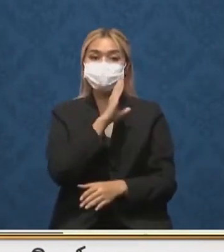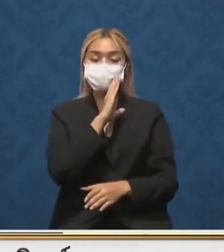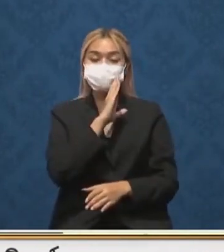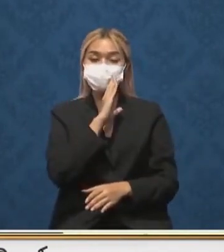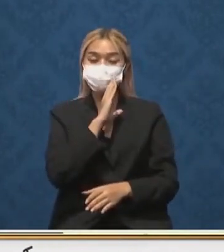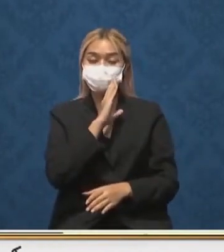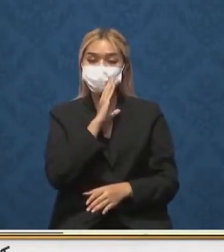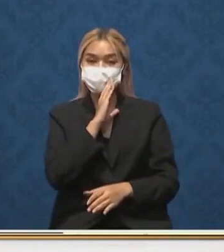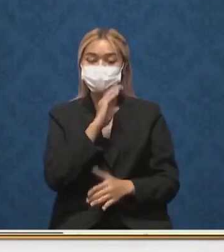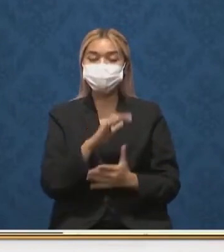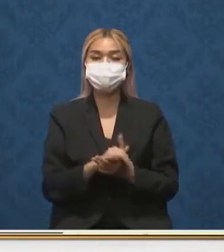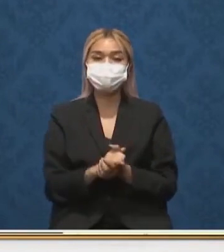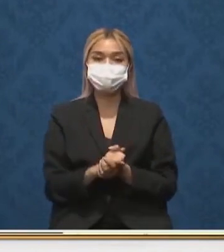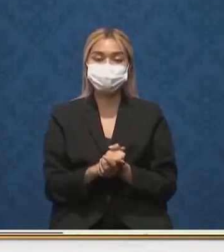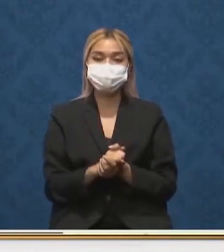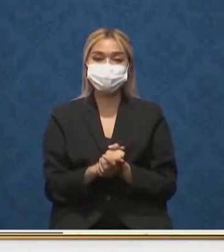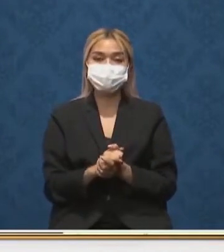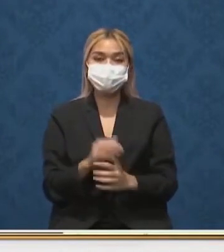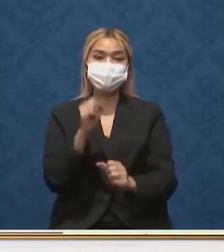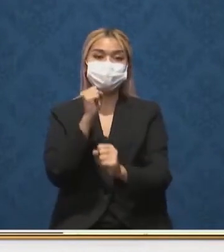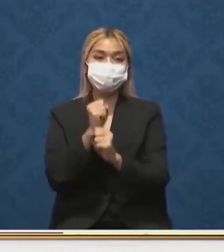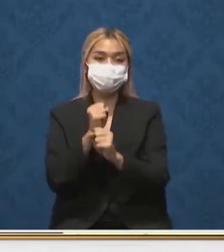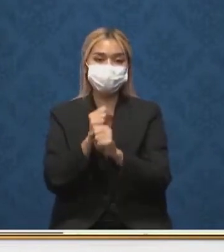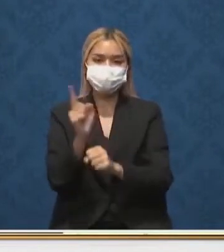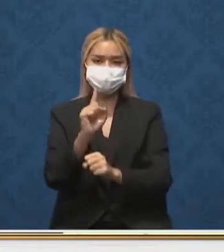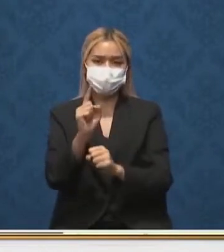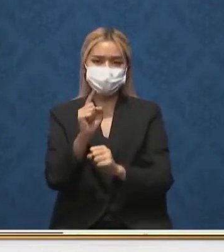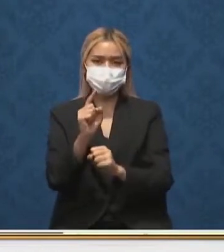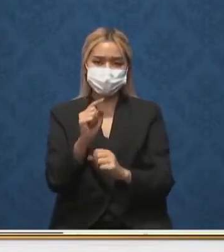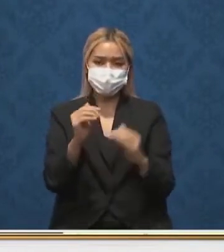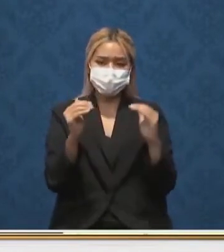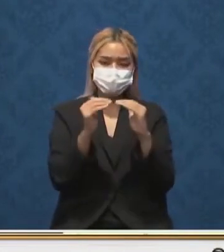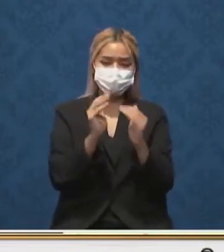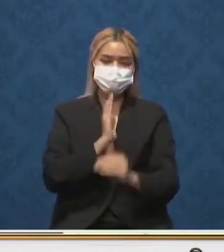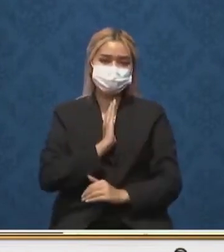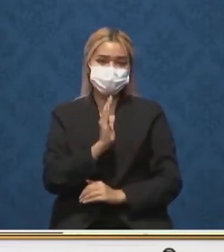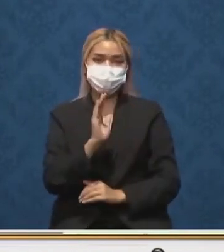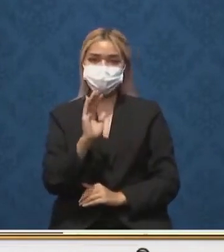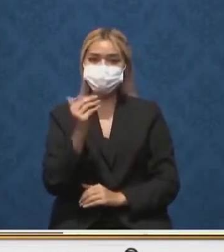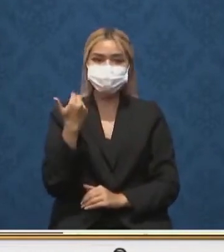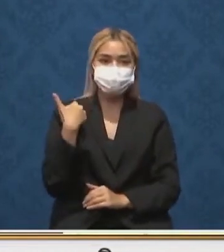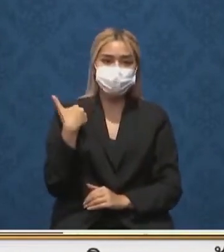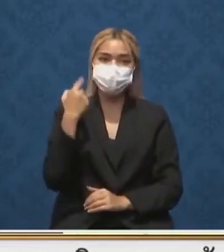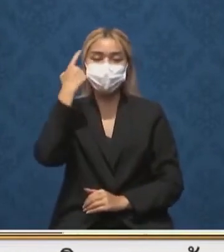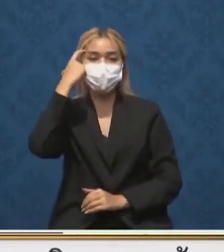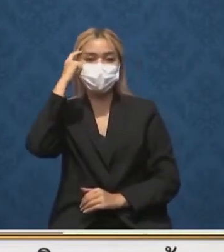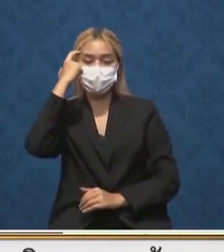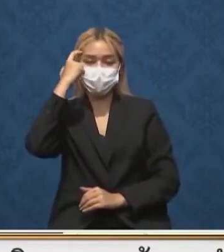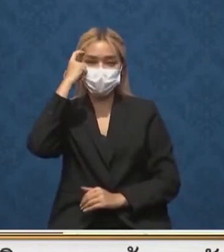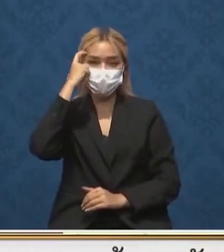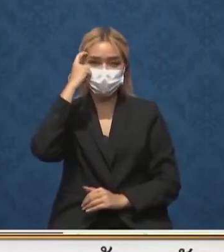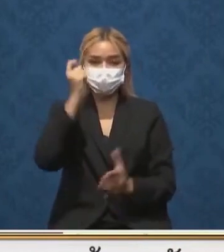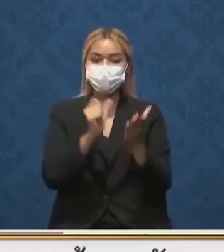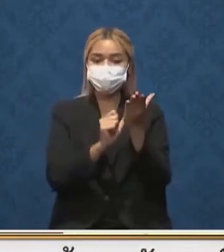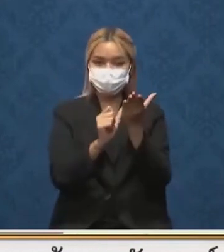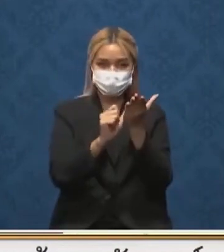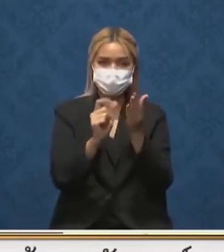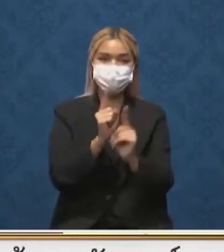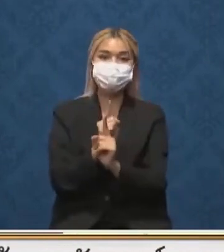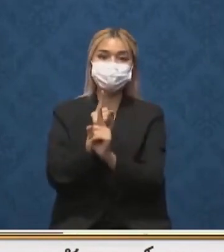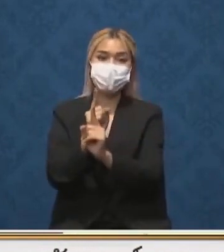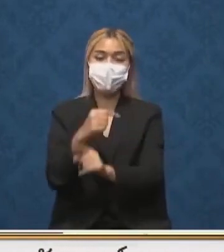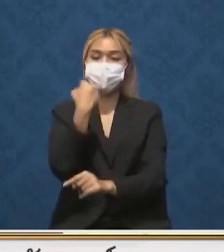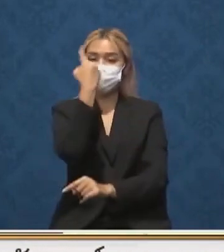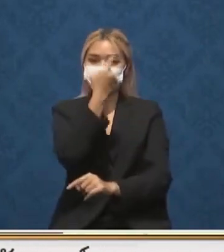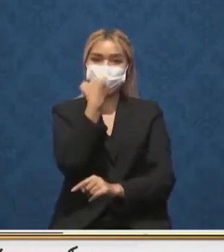ความเป็นธรรมนั้นชอบทำมผมก็เห็นด้วยว่าไม่ชอบทำก็ต้องมีการแก้ไขใครที่จะทำได้ในการ